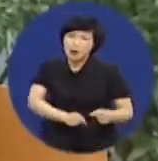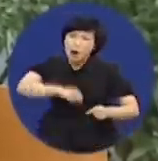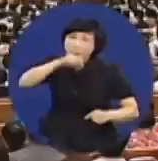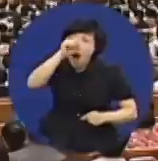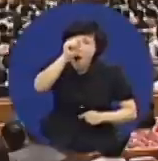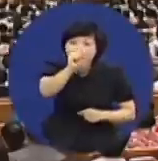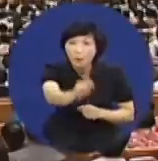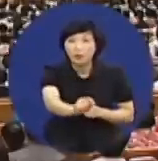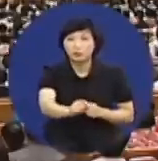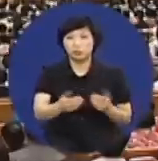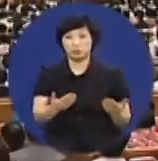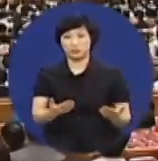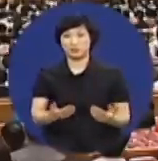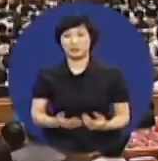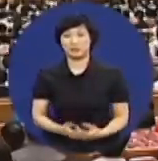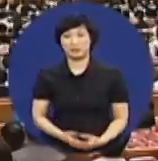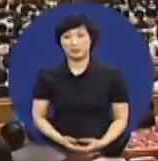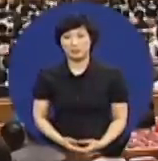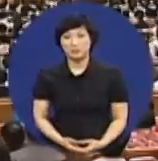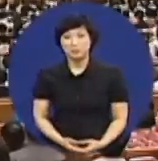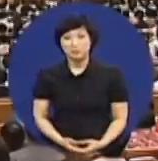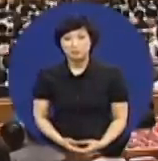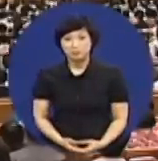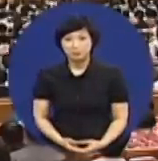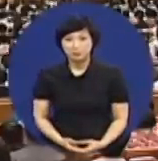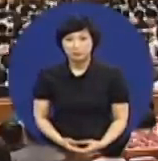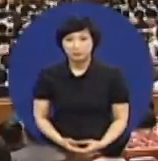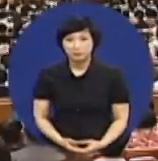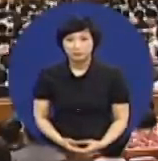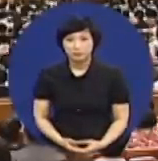良いように人間が